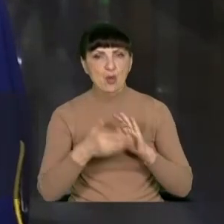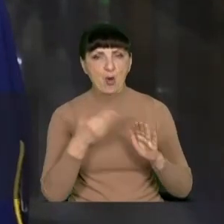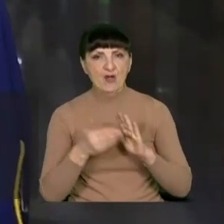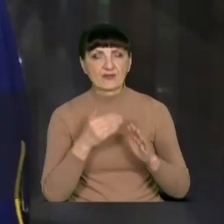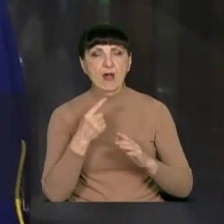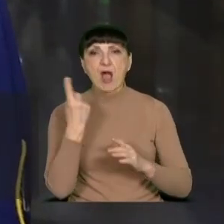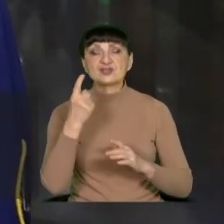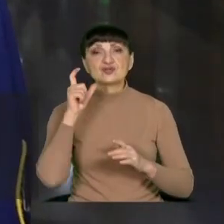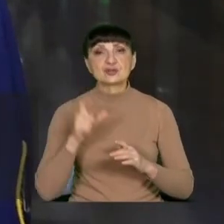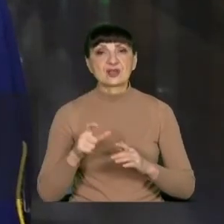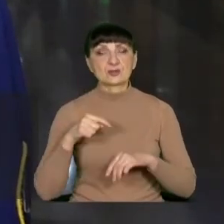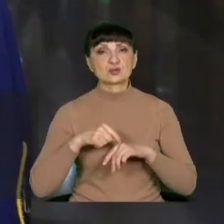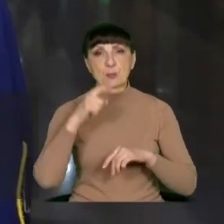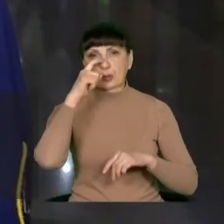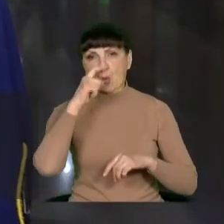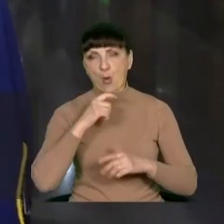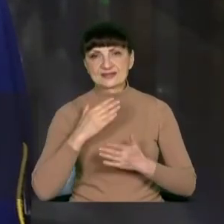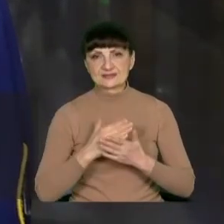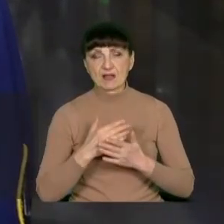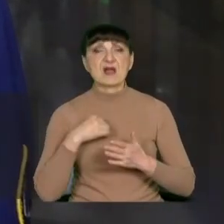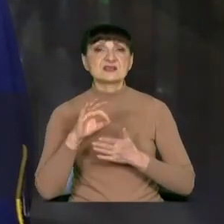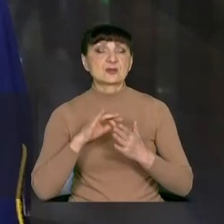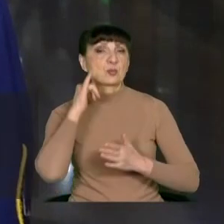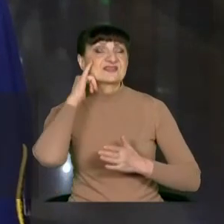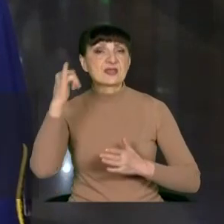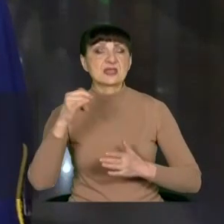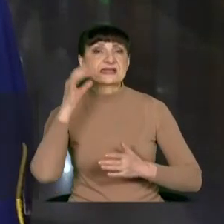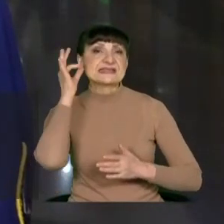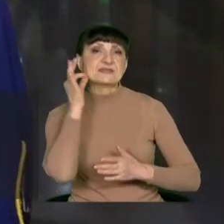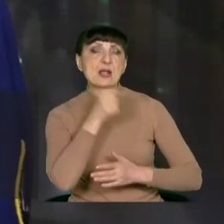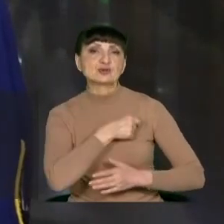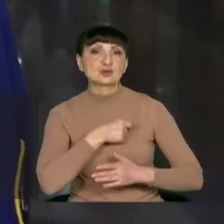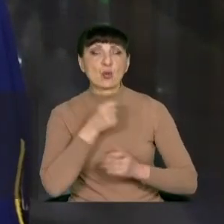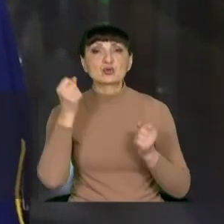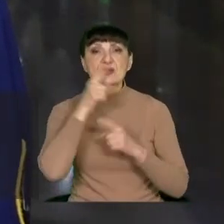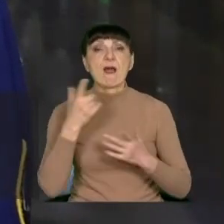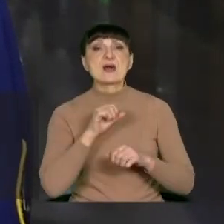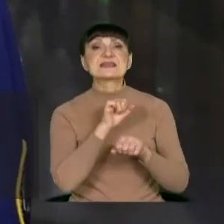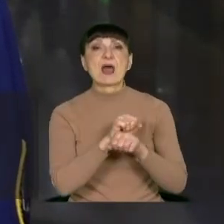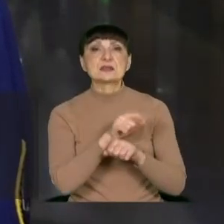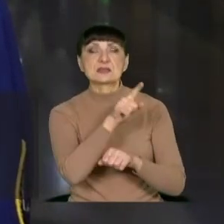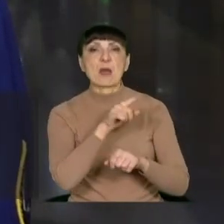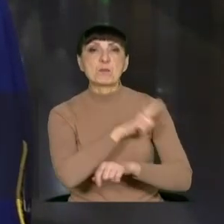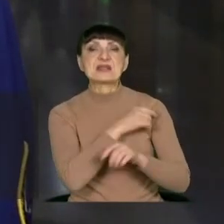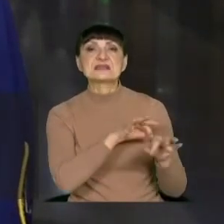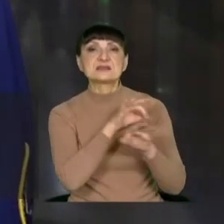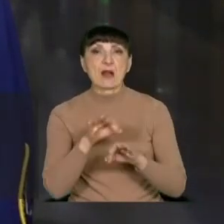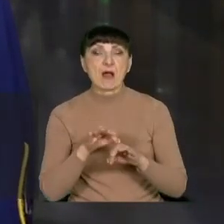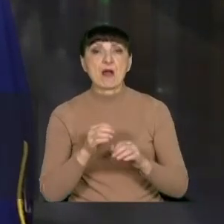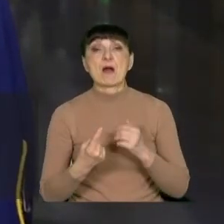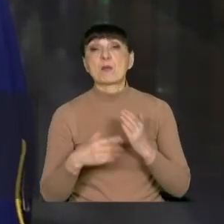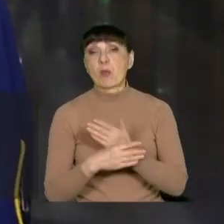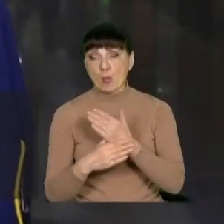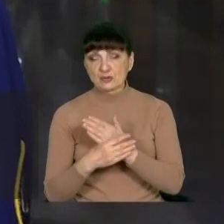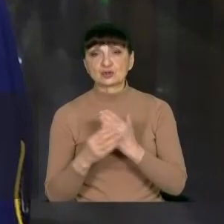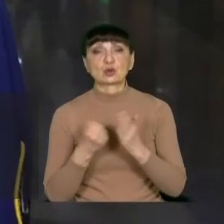что одному из пассажиров стало плохо. Я сразу позвонил в диспетчерскую службу и узнал, на какой станции будет медсестра. Оказал первую